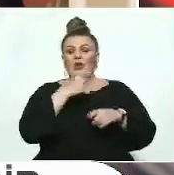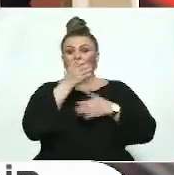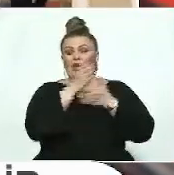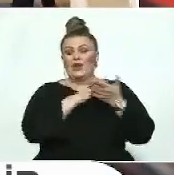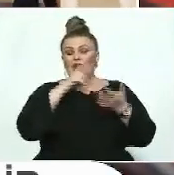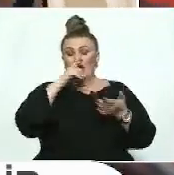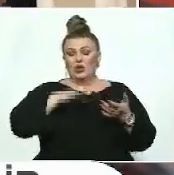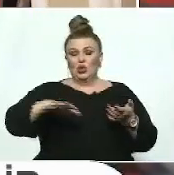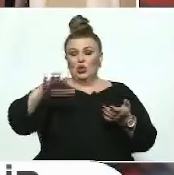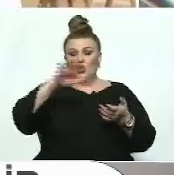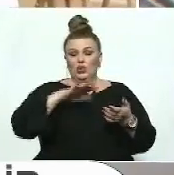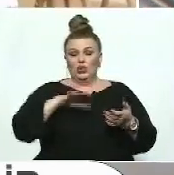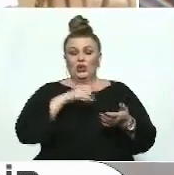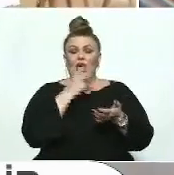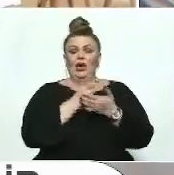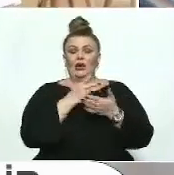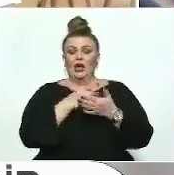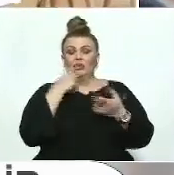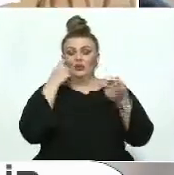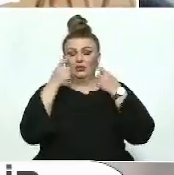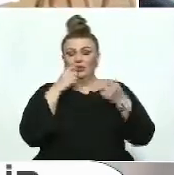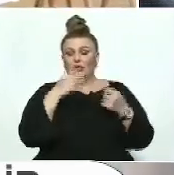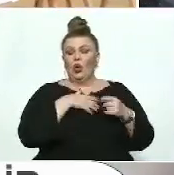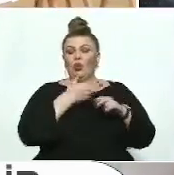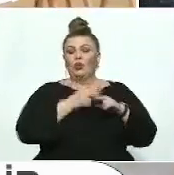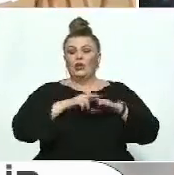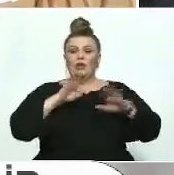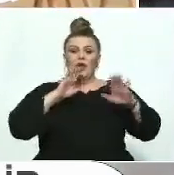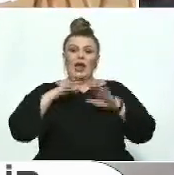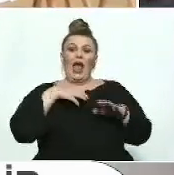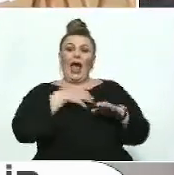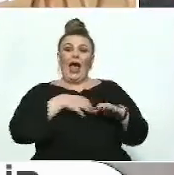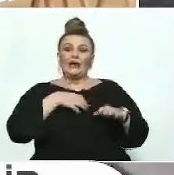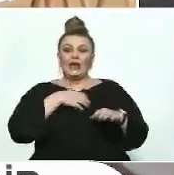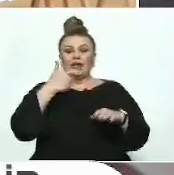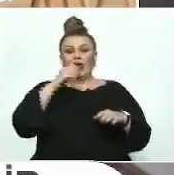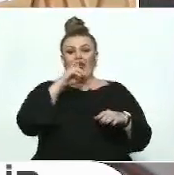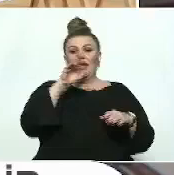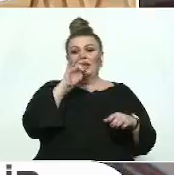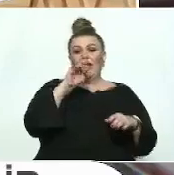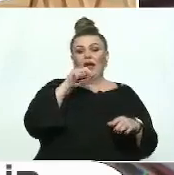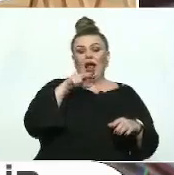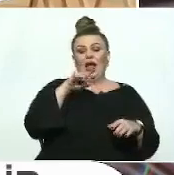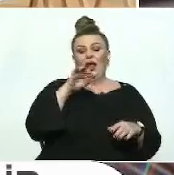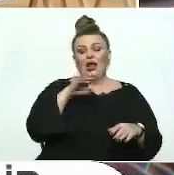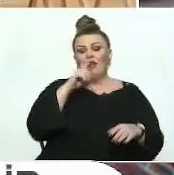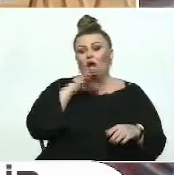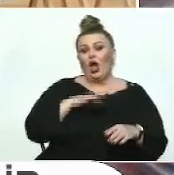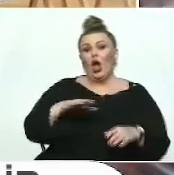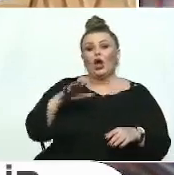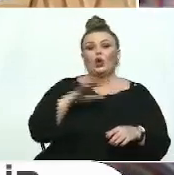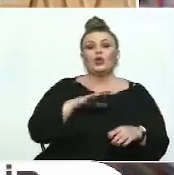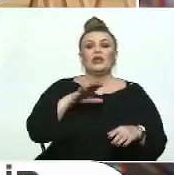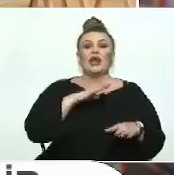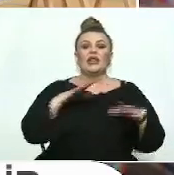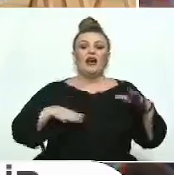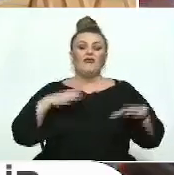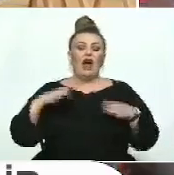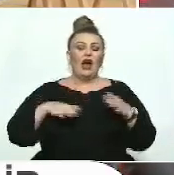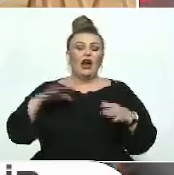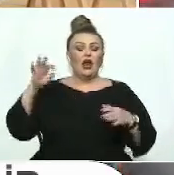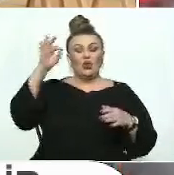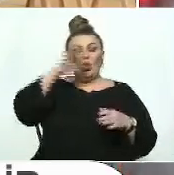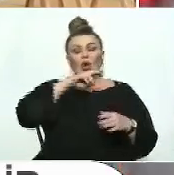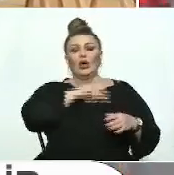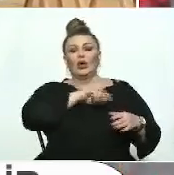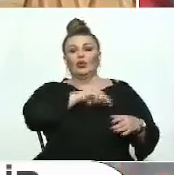Rusiyadadır. Və nəzərinizə çatdırmaq istərdim ki, bu sərgidə əsasən Heydər Əliyevin Rusiyada fəaliyyəti əks